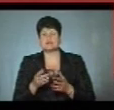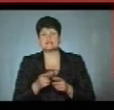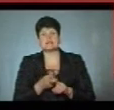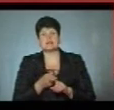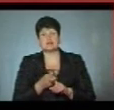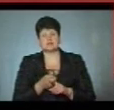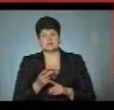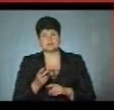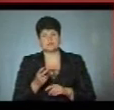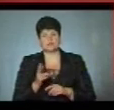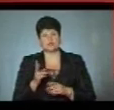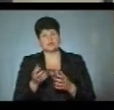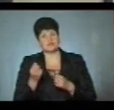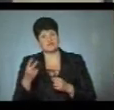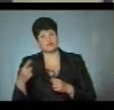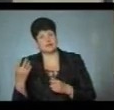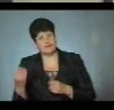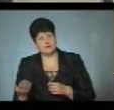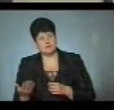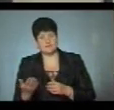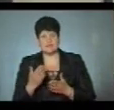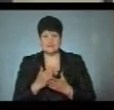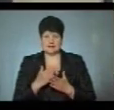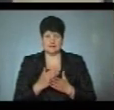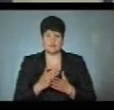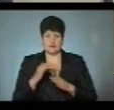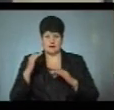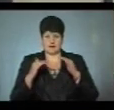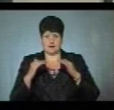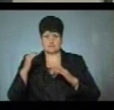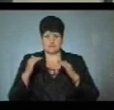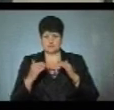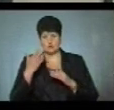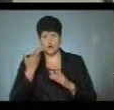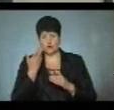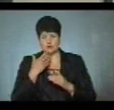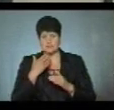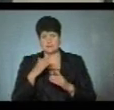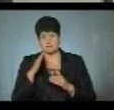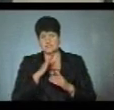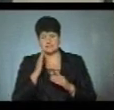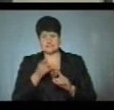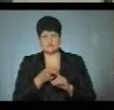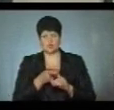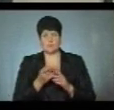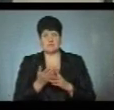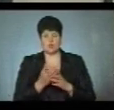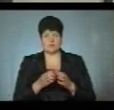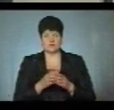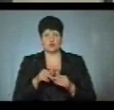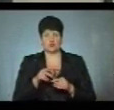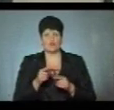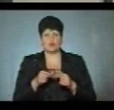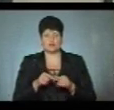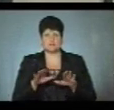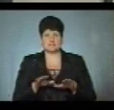путівку на 21 батьки, день? Ну, є ж певна градація, коли батьки дитини належать до пільгової категорії, вони йдуть в органи місцевого самоврядування,